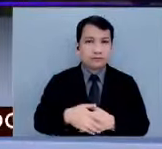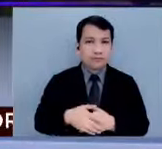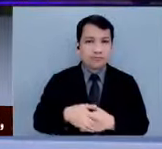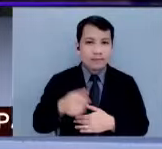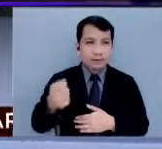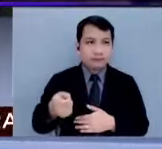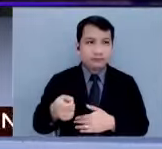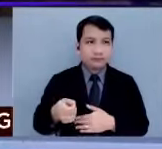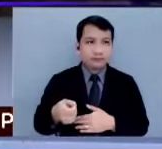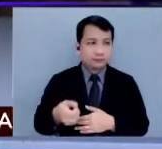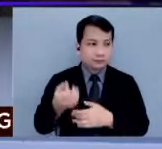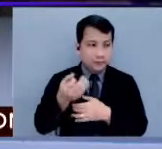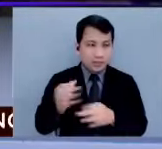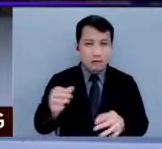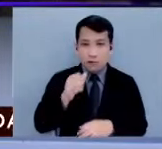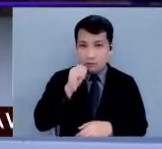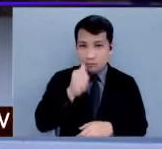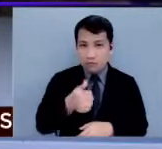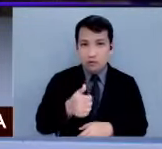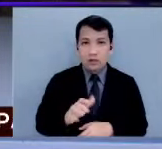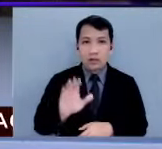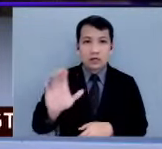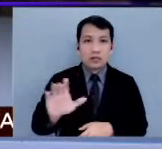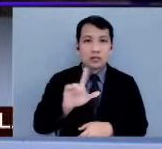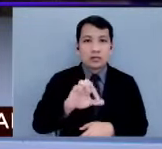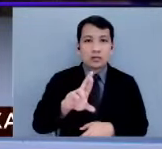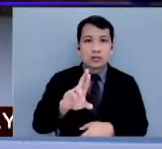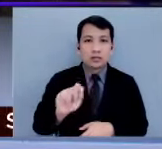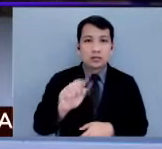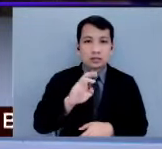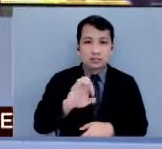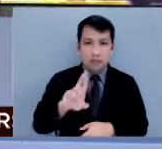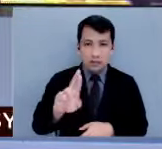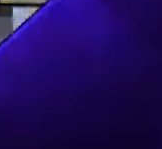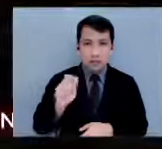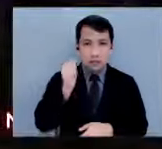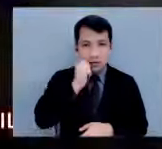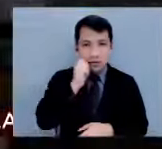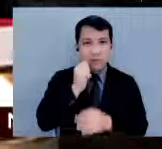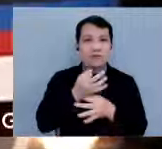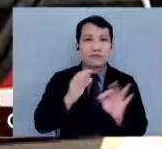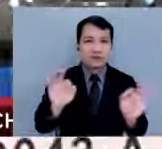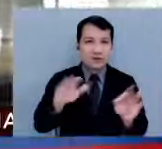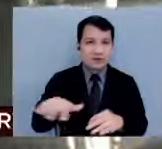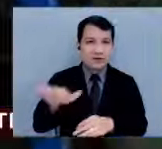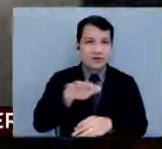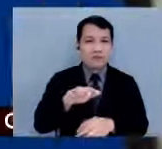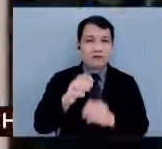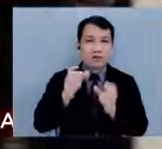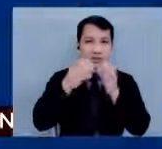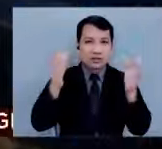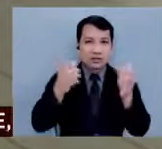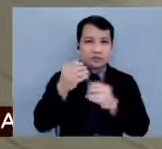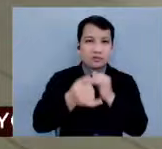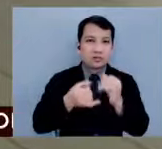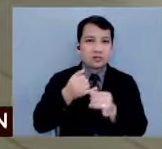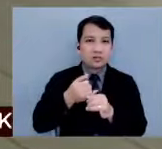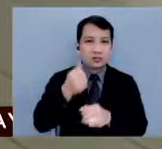sakay bukas sa MRT at LRT 2 para sa mga babae. Para yan sa selebrasyon ng International Women's